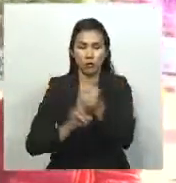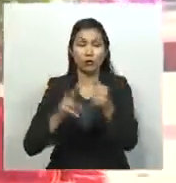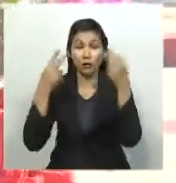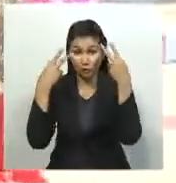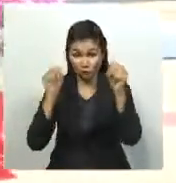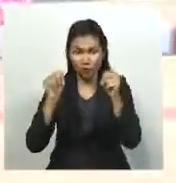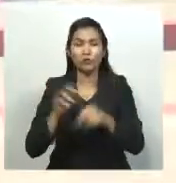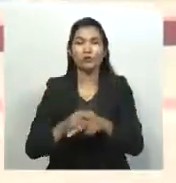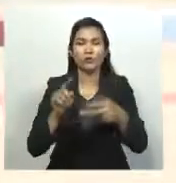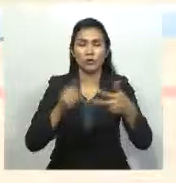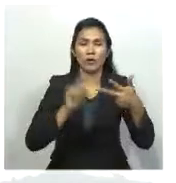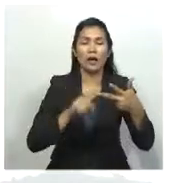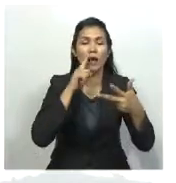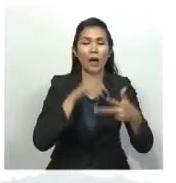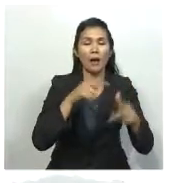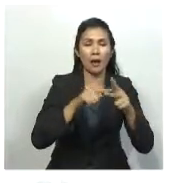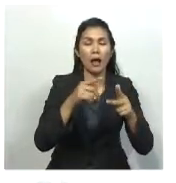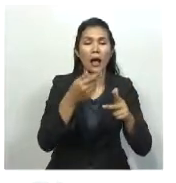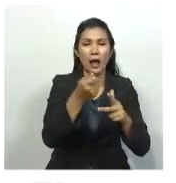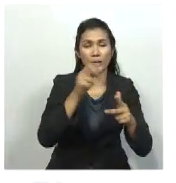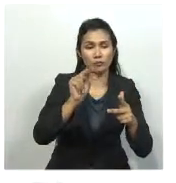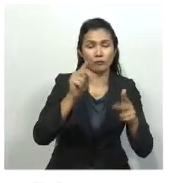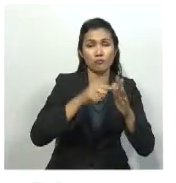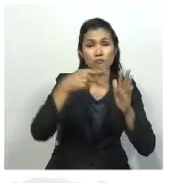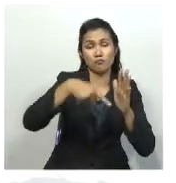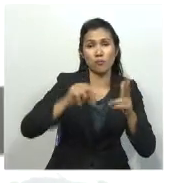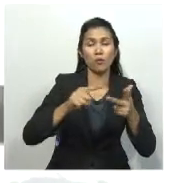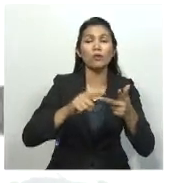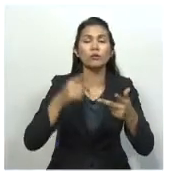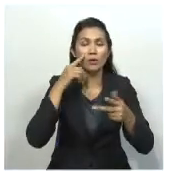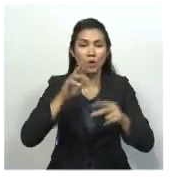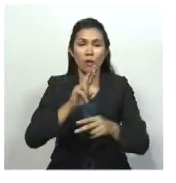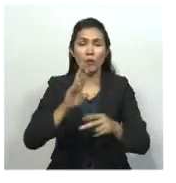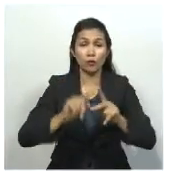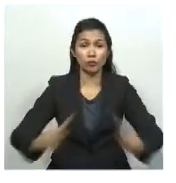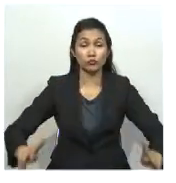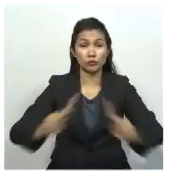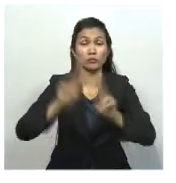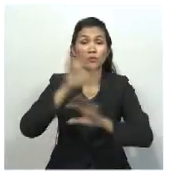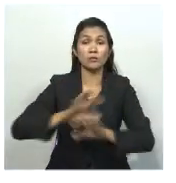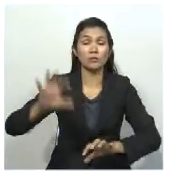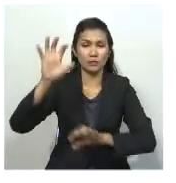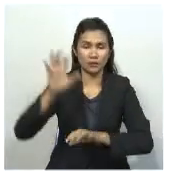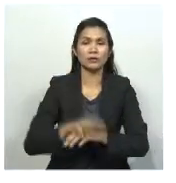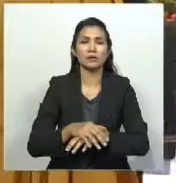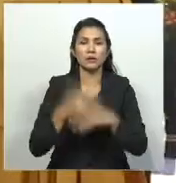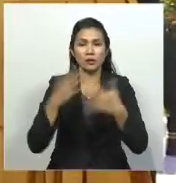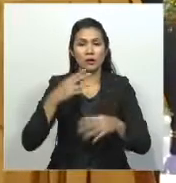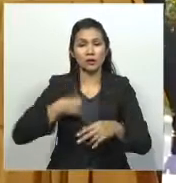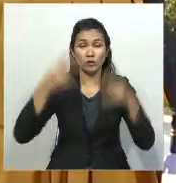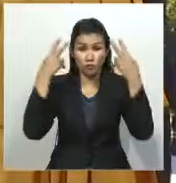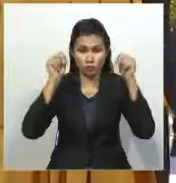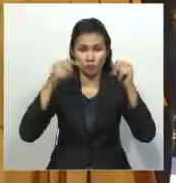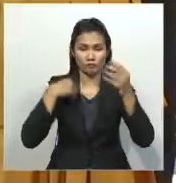องนายกรัฐมนตรีพลเอกอนุพงศ์เผ่าจินดารัฐมนตรีว่าการกระทรวงมหาดไทยเข้าร่วมพิธีนายกรัฐม